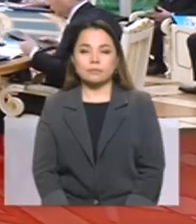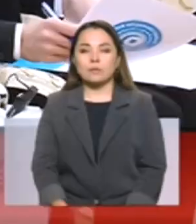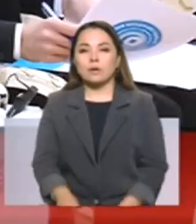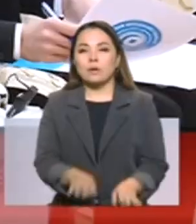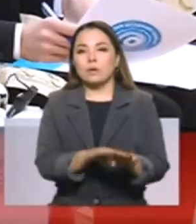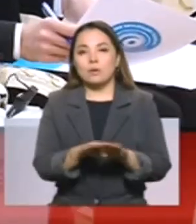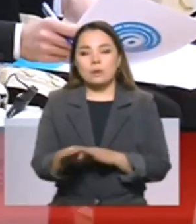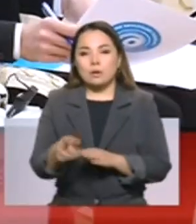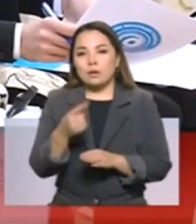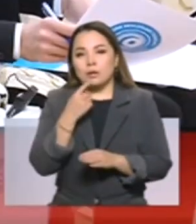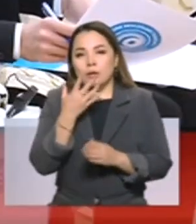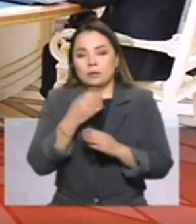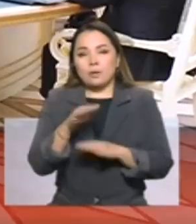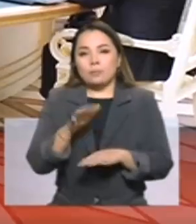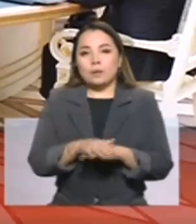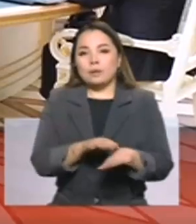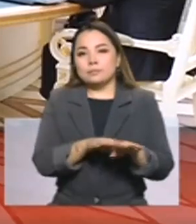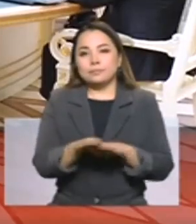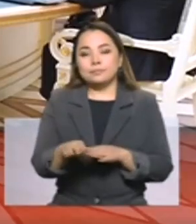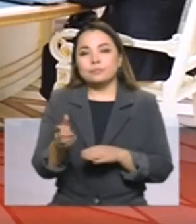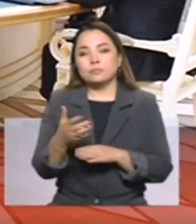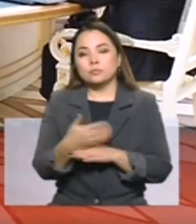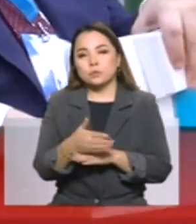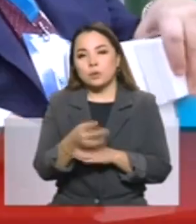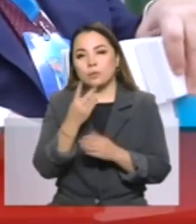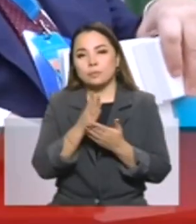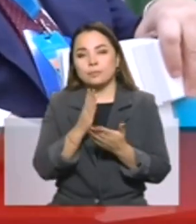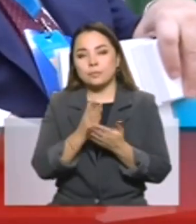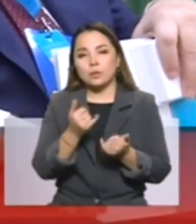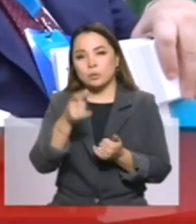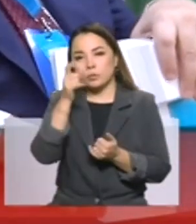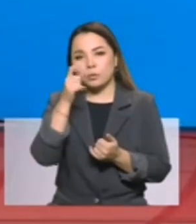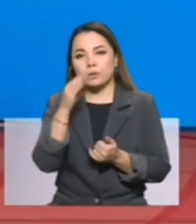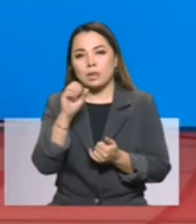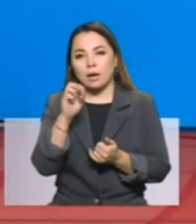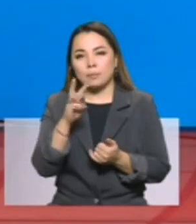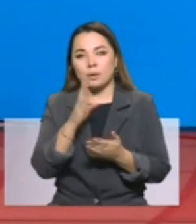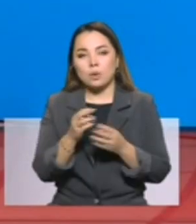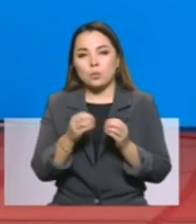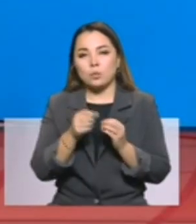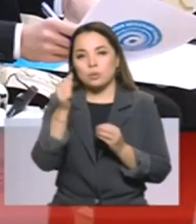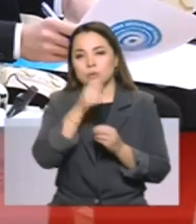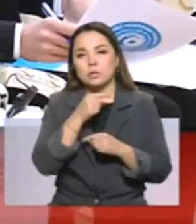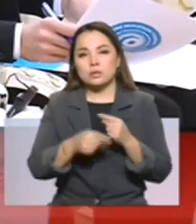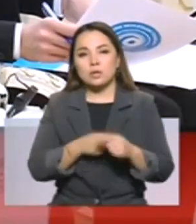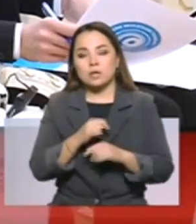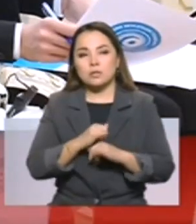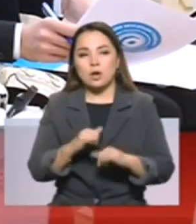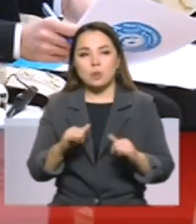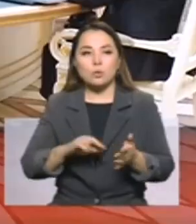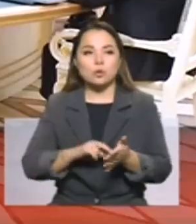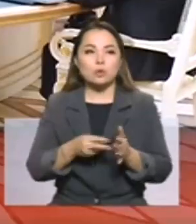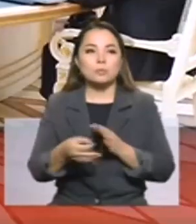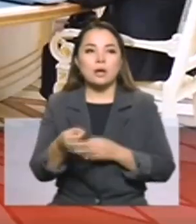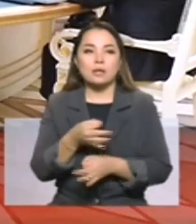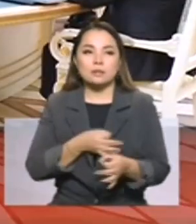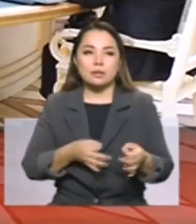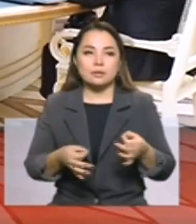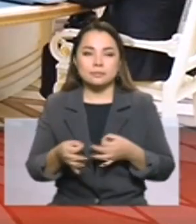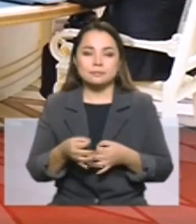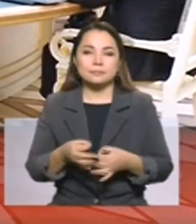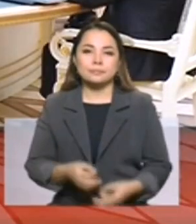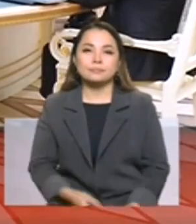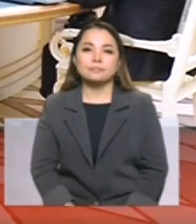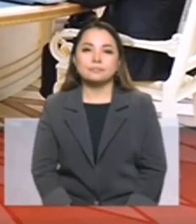Ортақ әліпби, ортақ банк, ортақ ту. Түркі мемлекеттері Түрктайм атты 10 жылдық даму жоспарын айқындады. 8